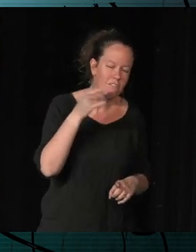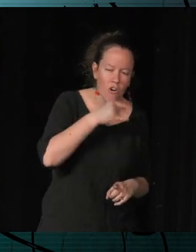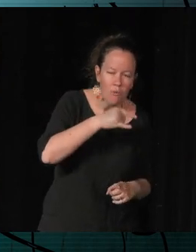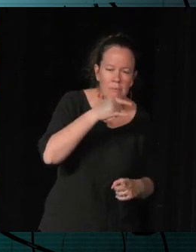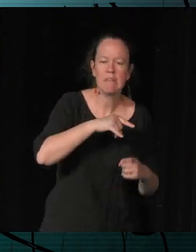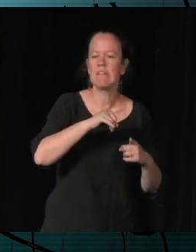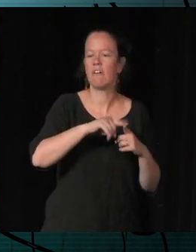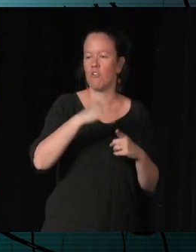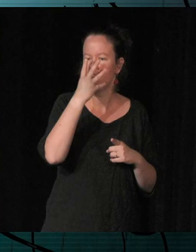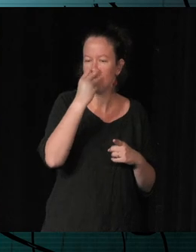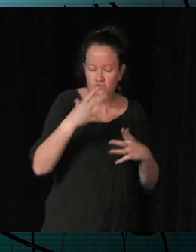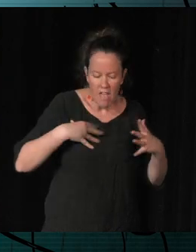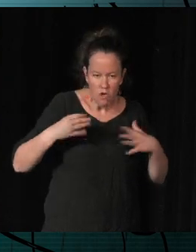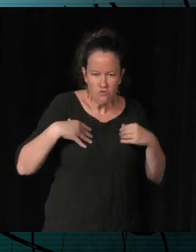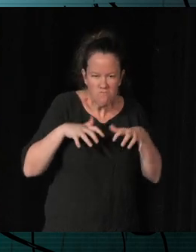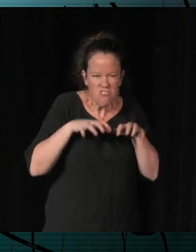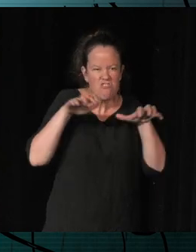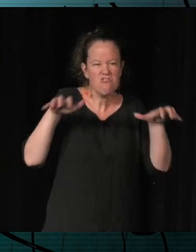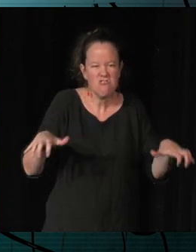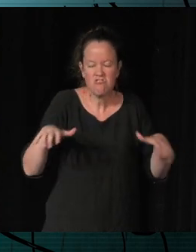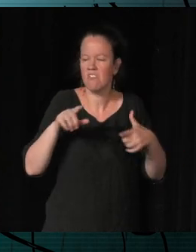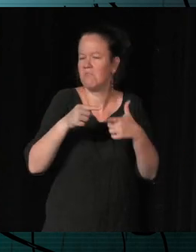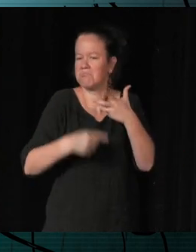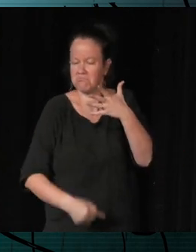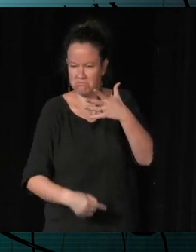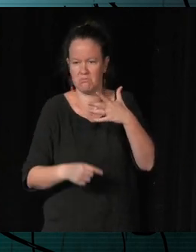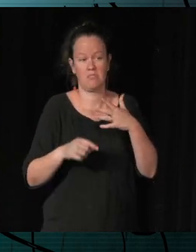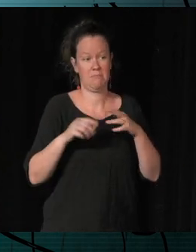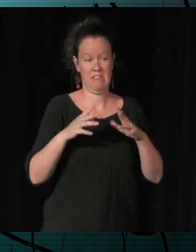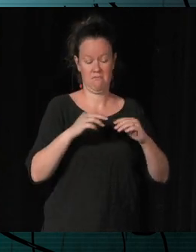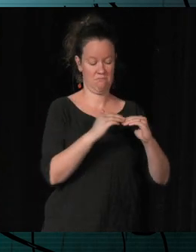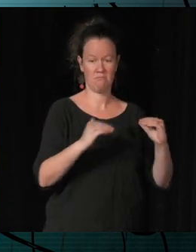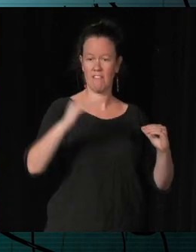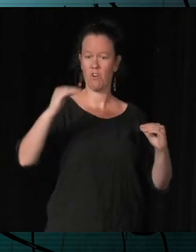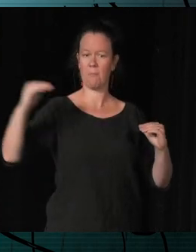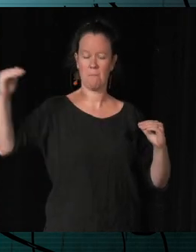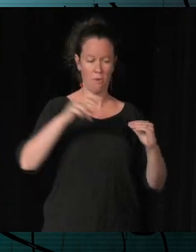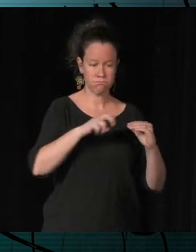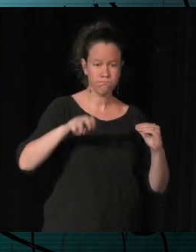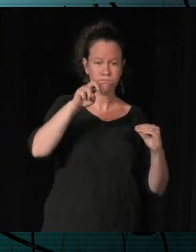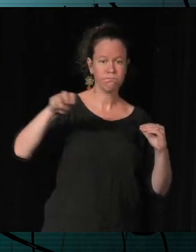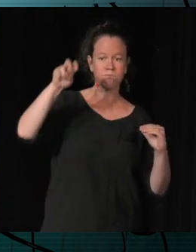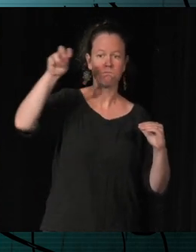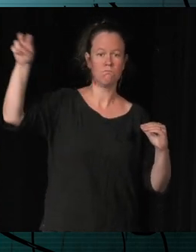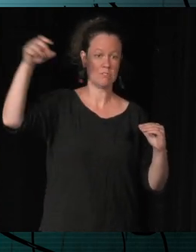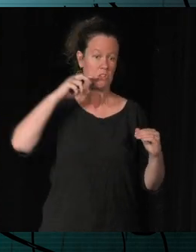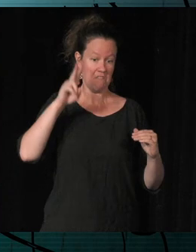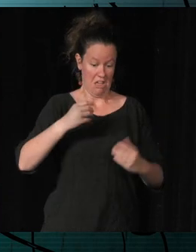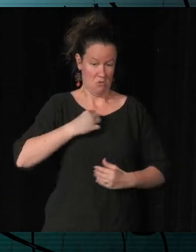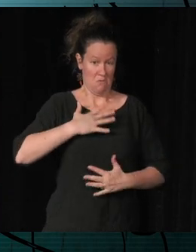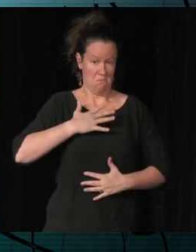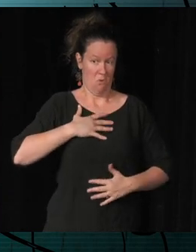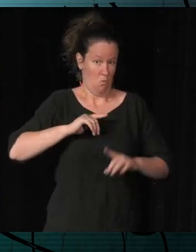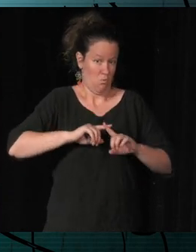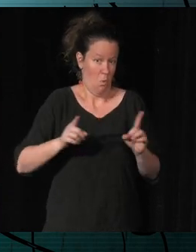machins mais qui qui était calqué sur un type de jeu type plateforme et cetera enfin donc des jeux pas forcément étudiés pour faire peur et puis il y